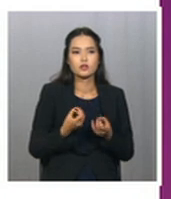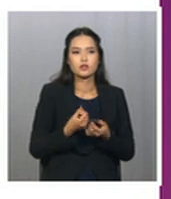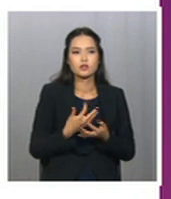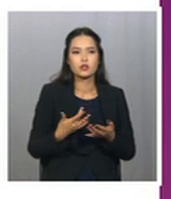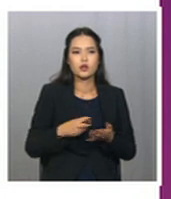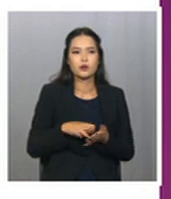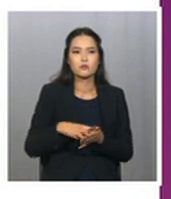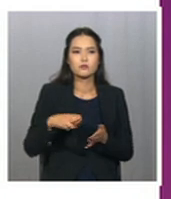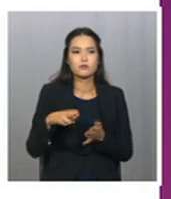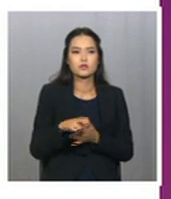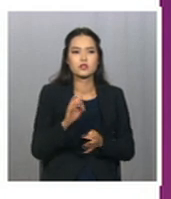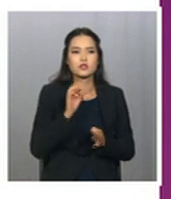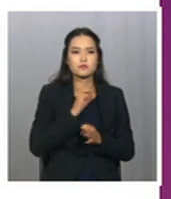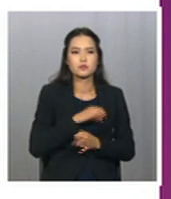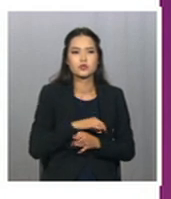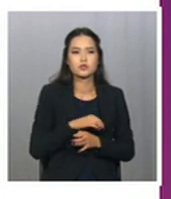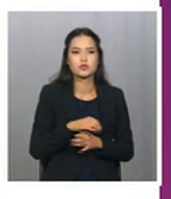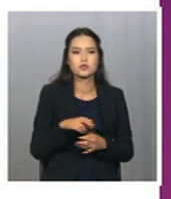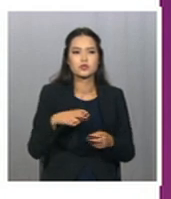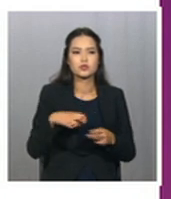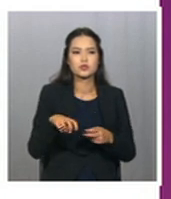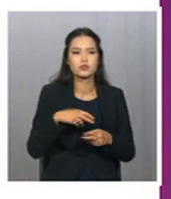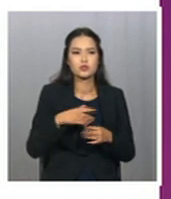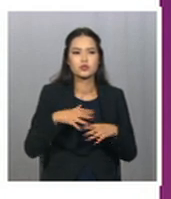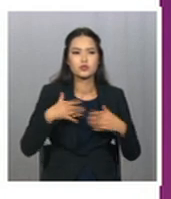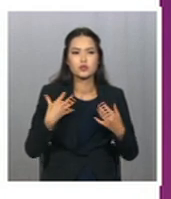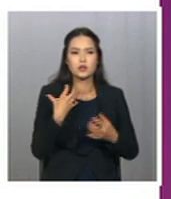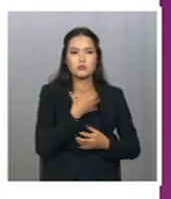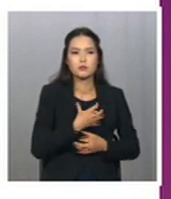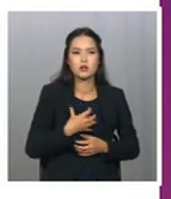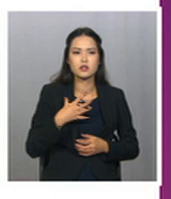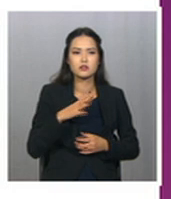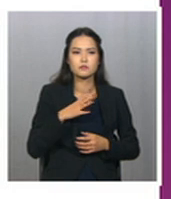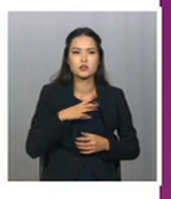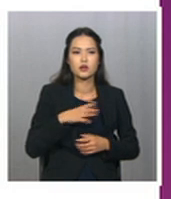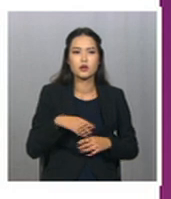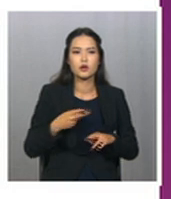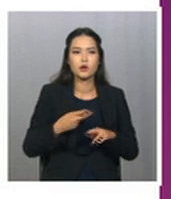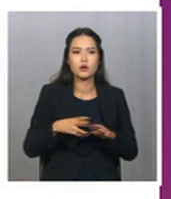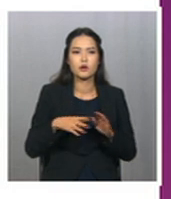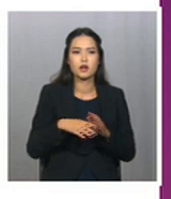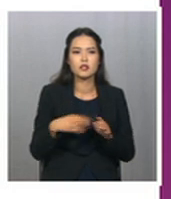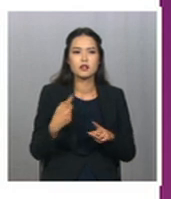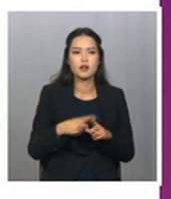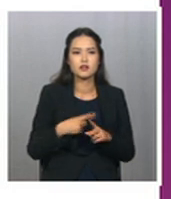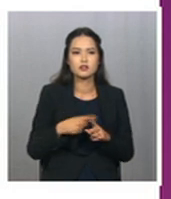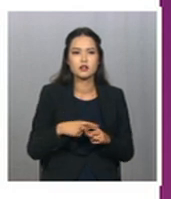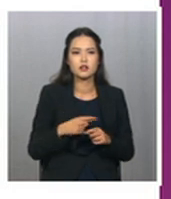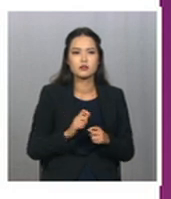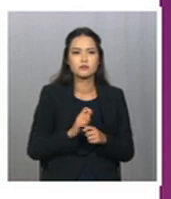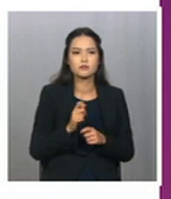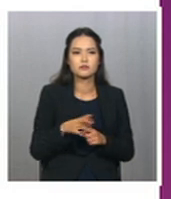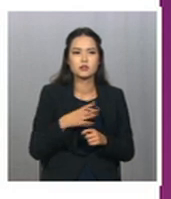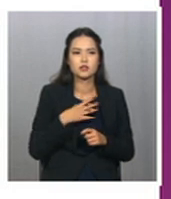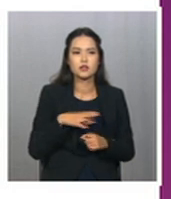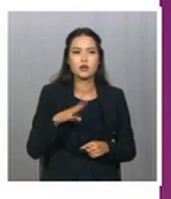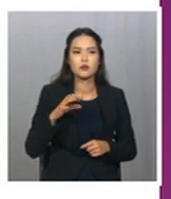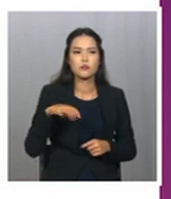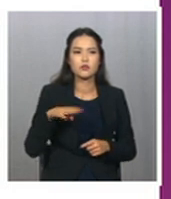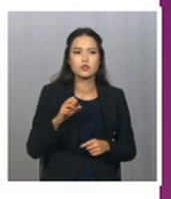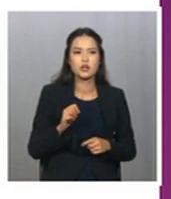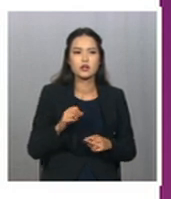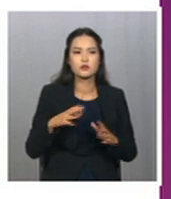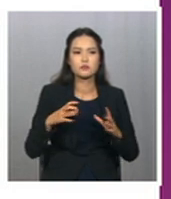пошта қызметін жүргізуге үлкен маңыз берілді. Оған аттар пайдаланылды.